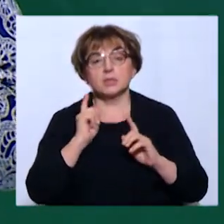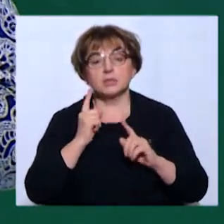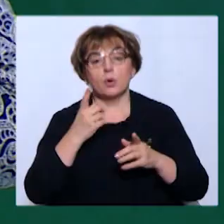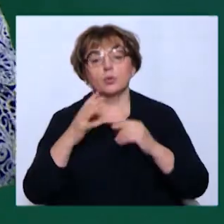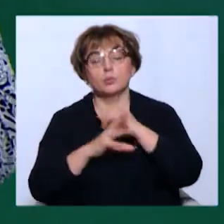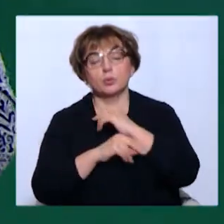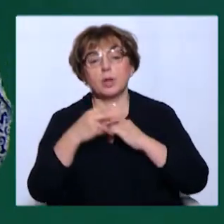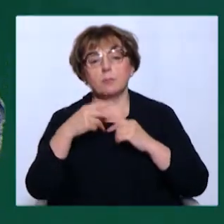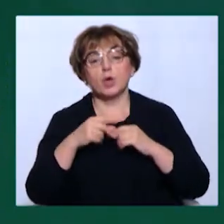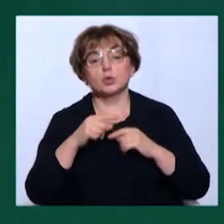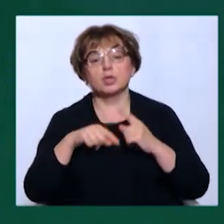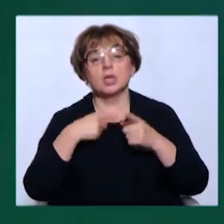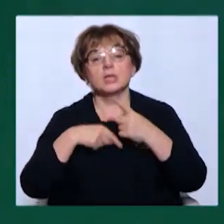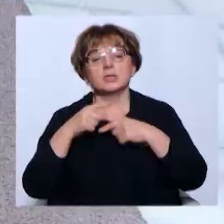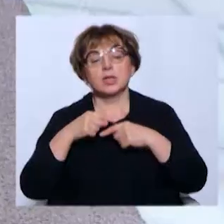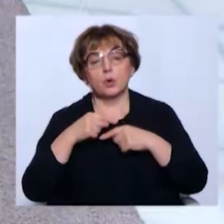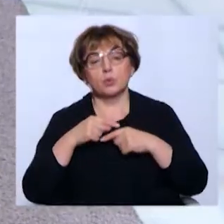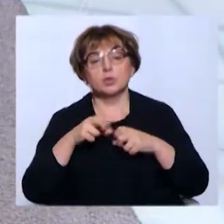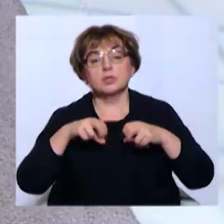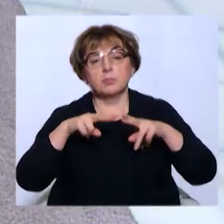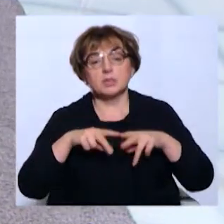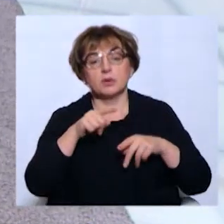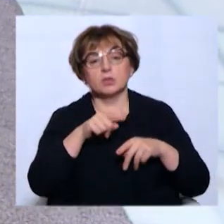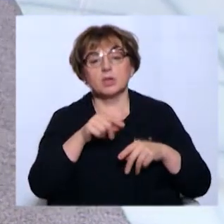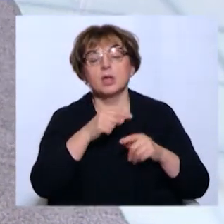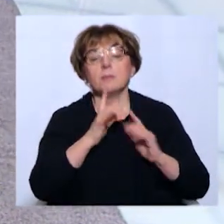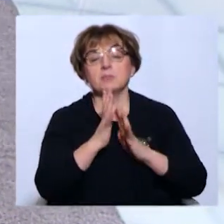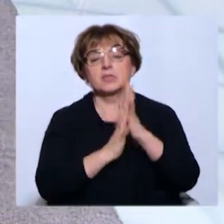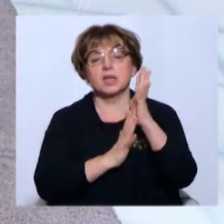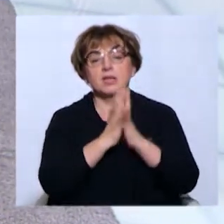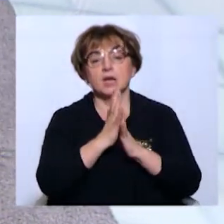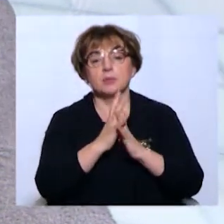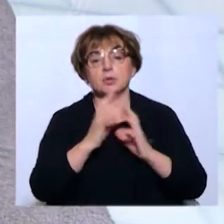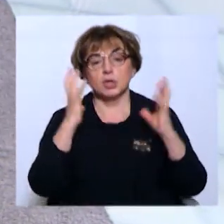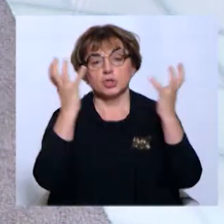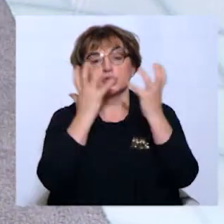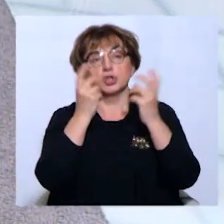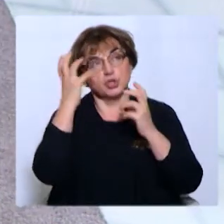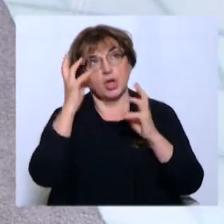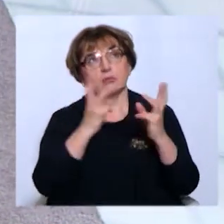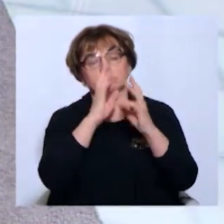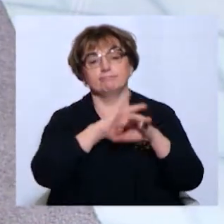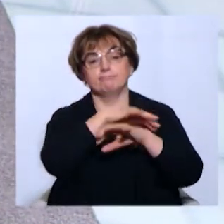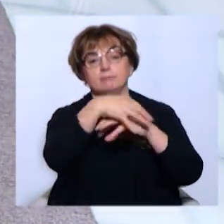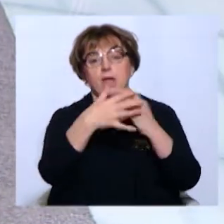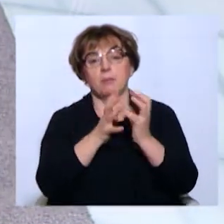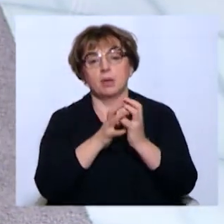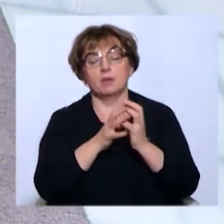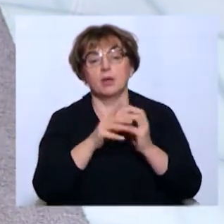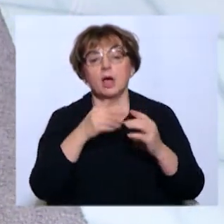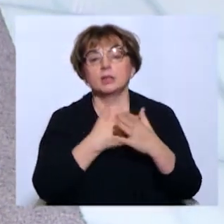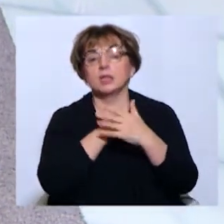პირველ ნახევარში ინდუსტრიულ რაიონებში მოხდა მცენარეების ჭვარტლით დაფარვა და